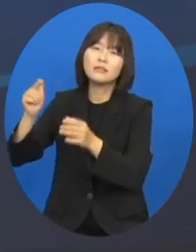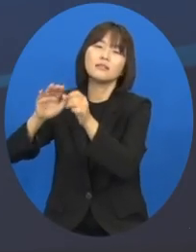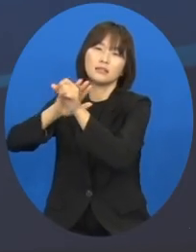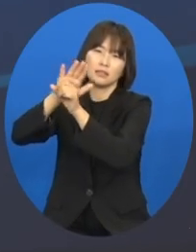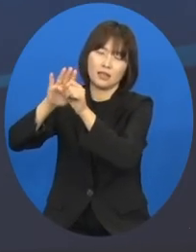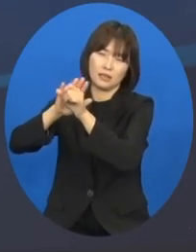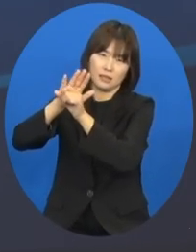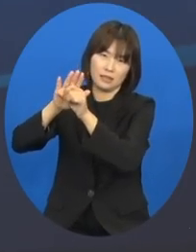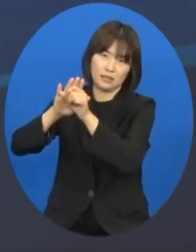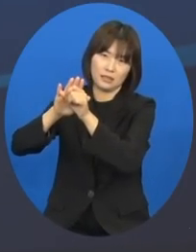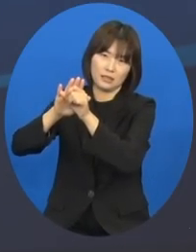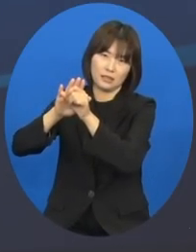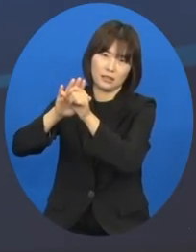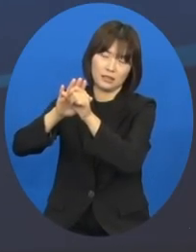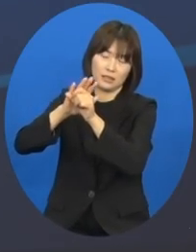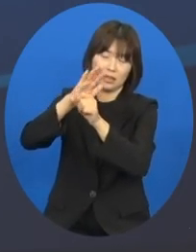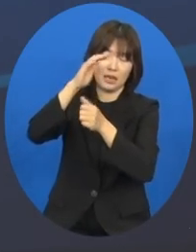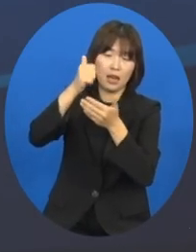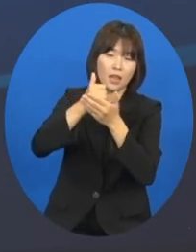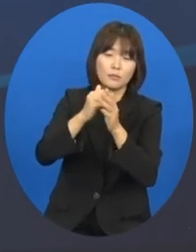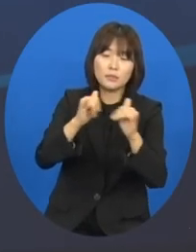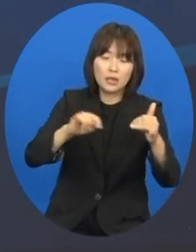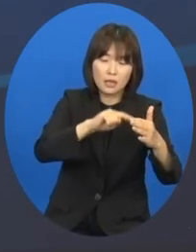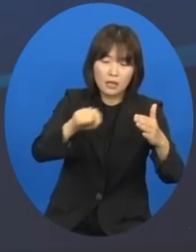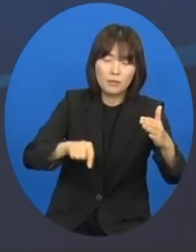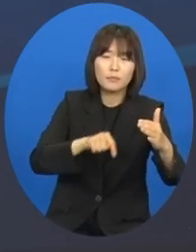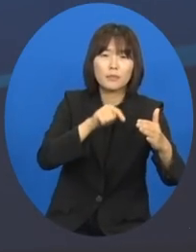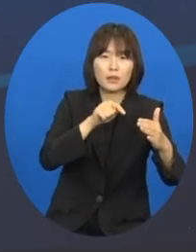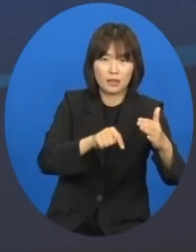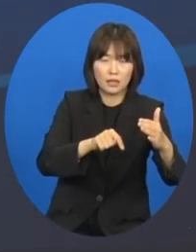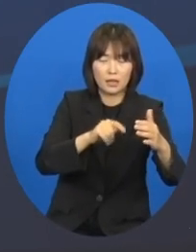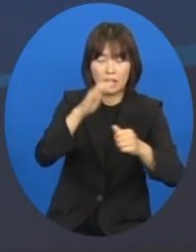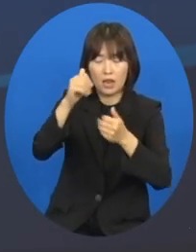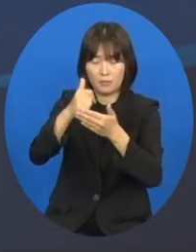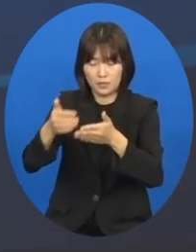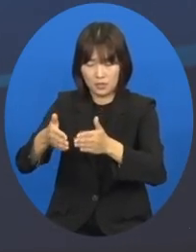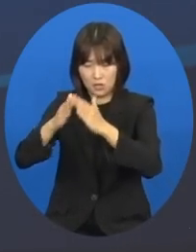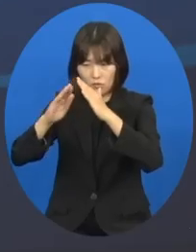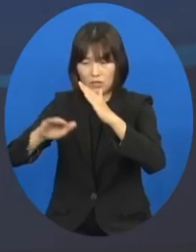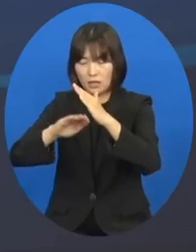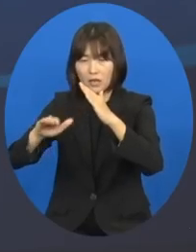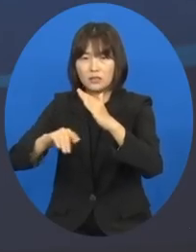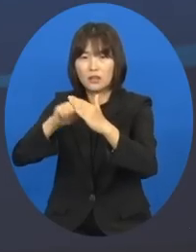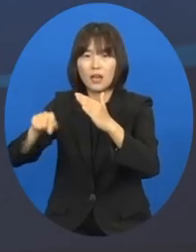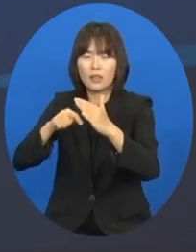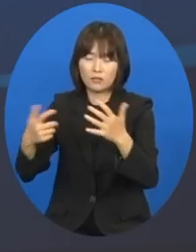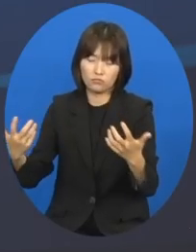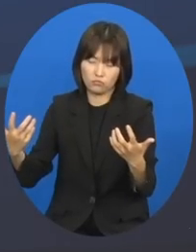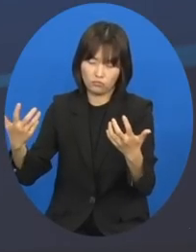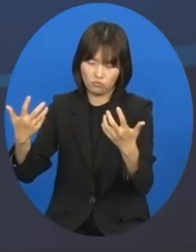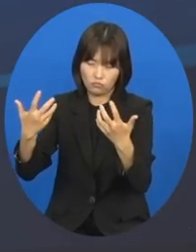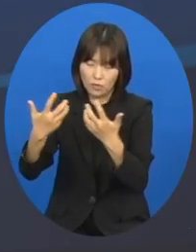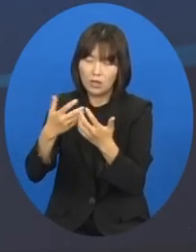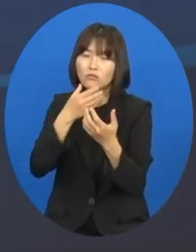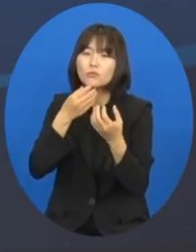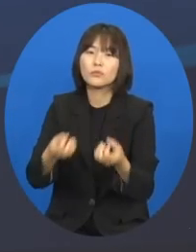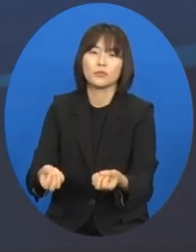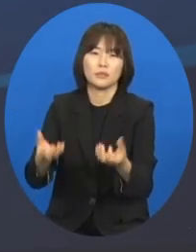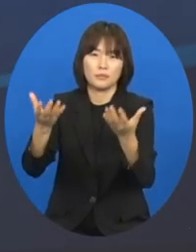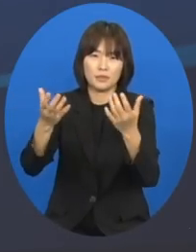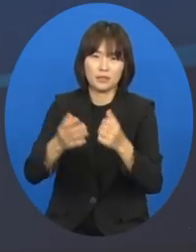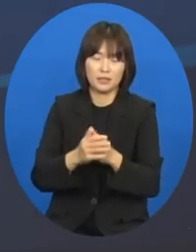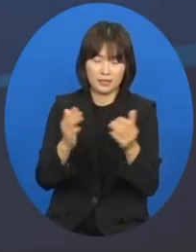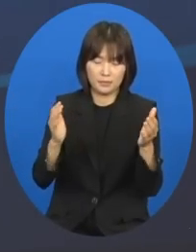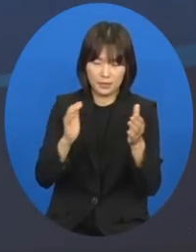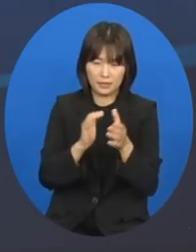하나님의 사람들 가운데 하나님이 세우신 가정 가운데 충만이 넘치게 되기를 축복합니다